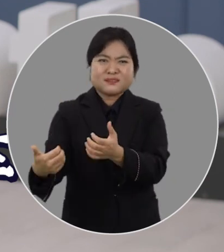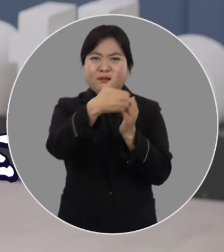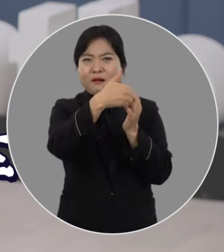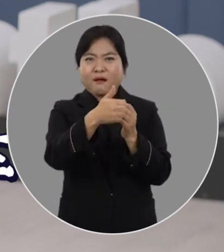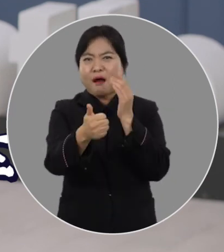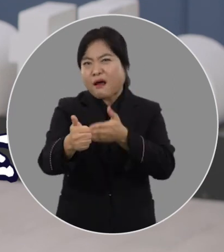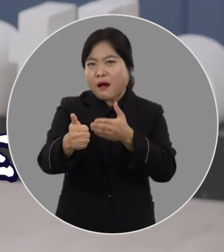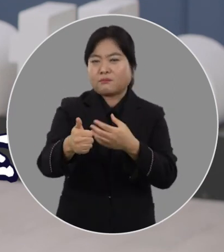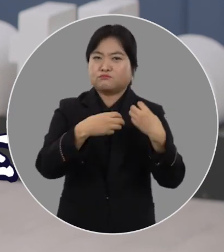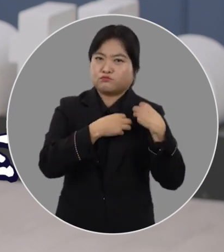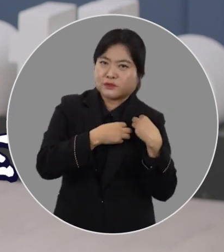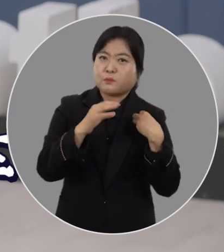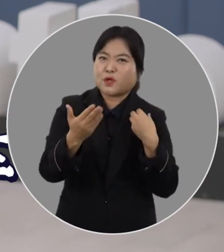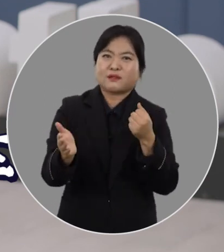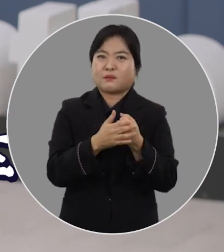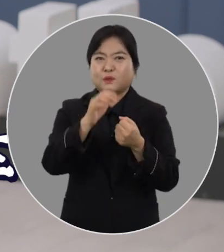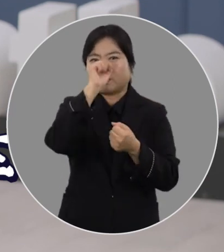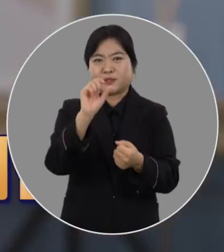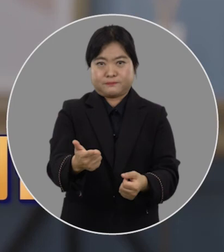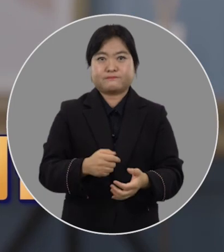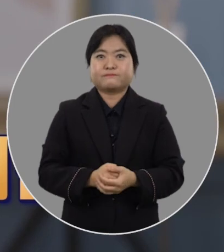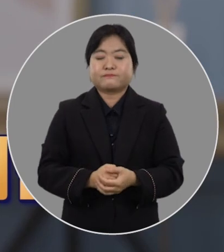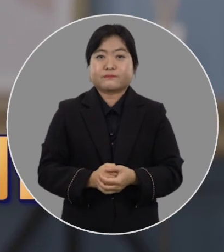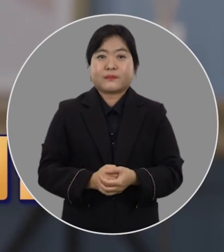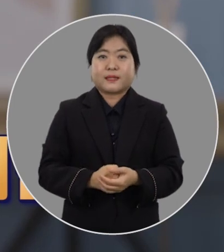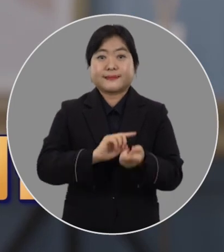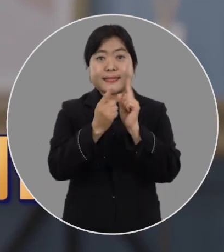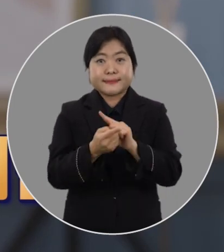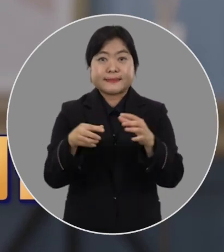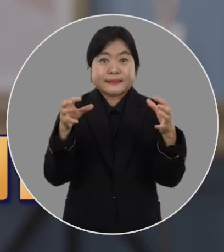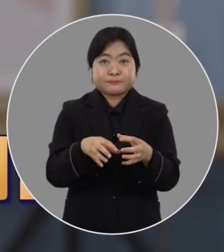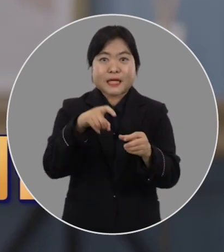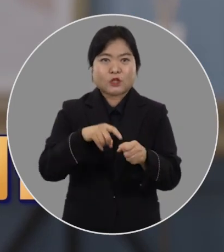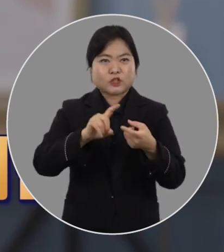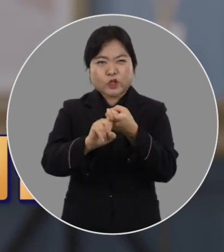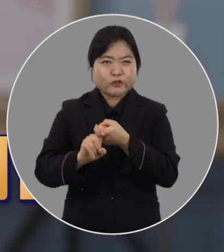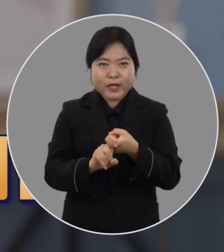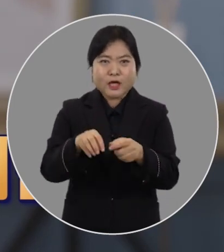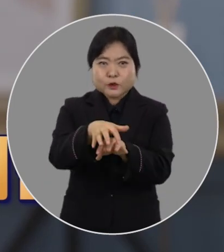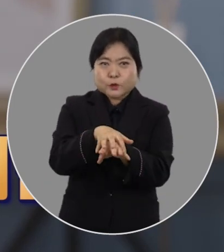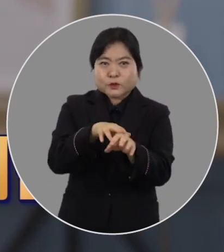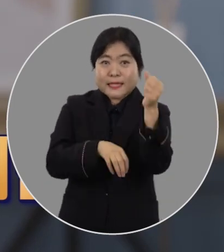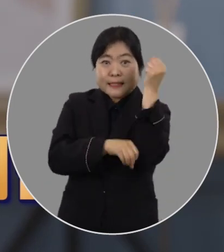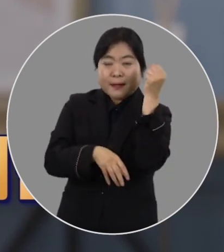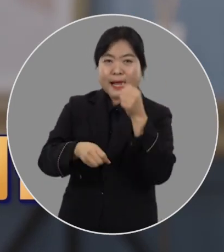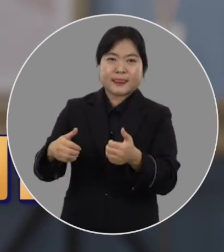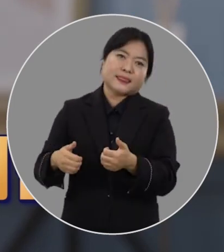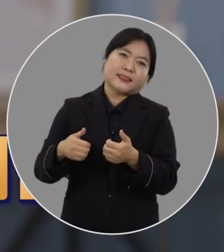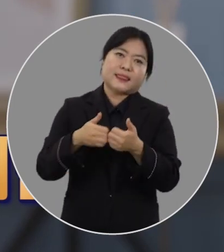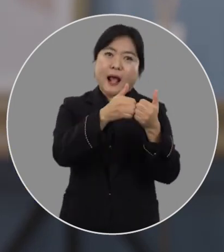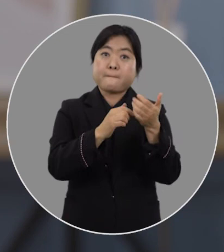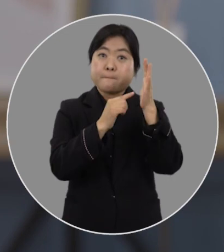것이기 때문에 불공정하다는 것입니다. 대신 집단적인 연대와 조직에 기반한 대항